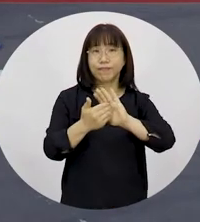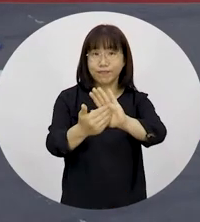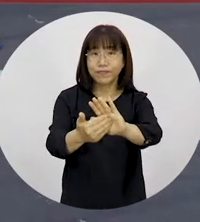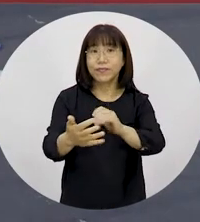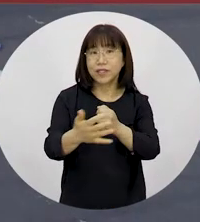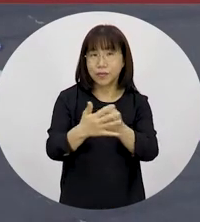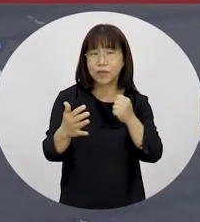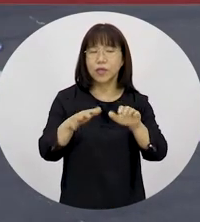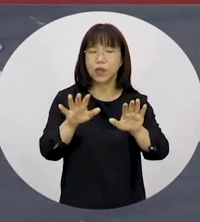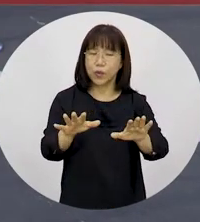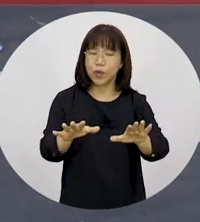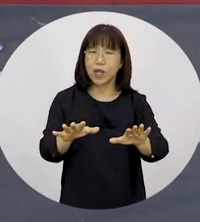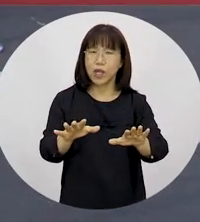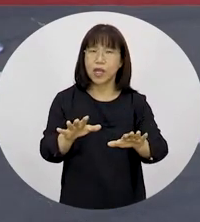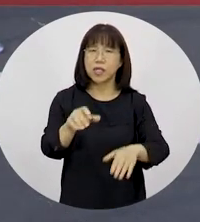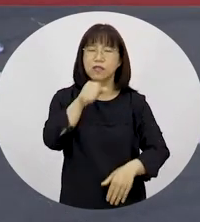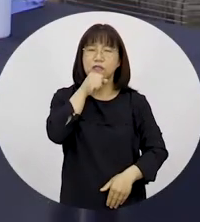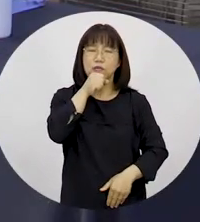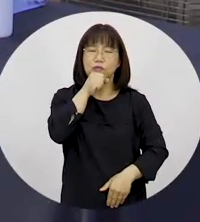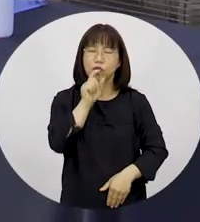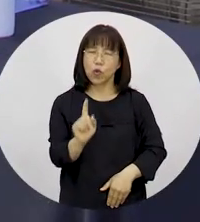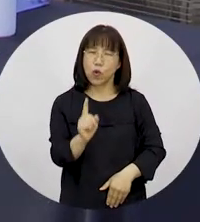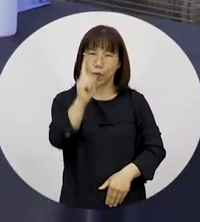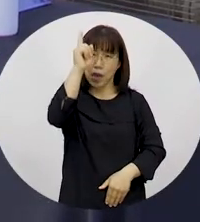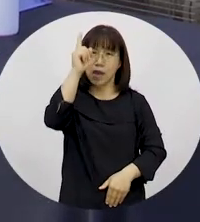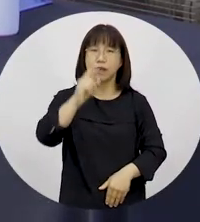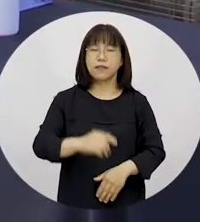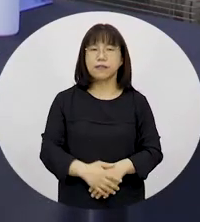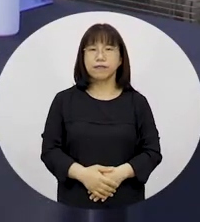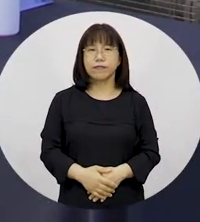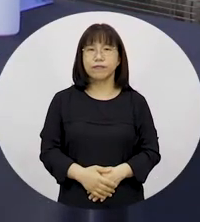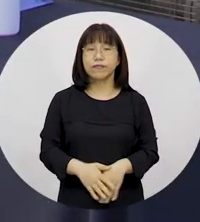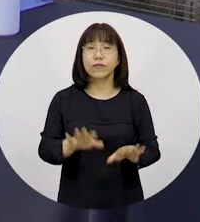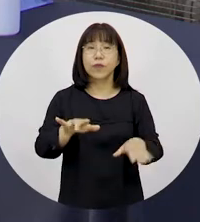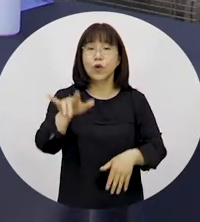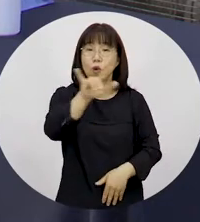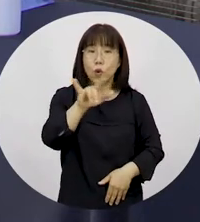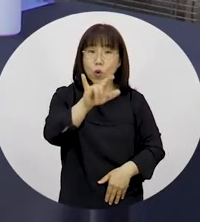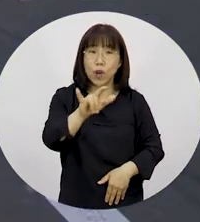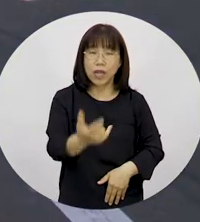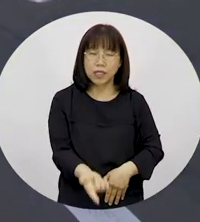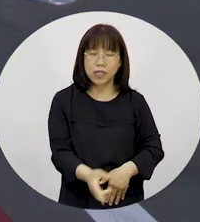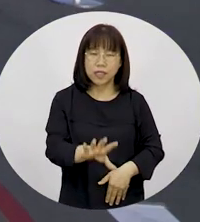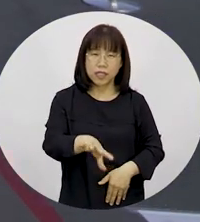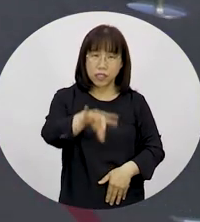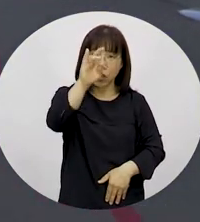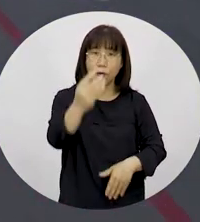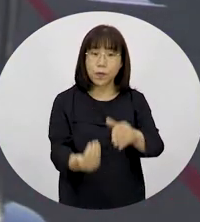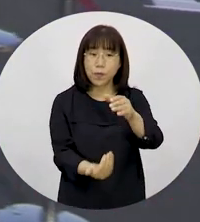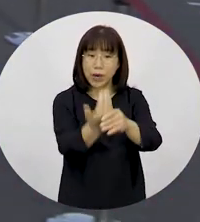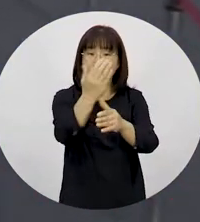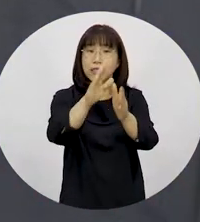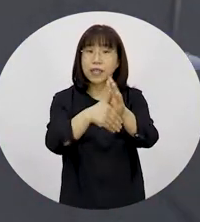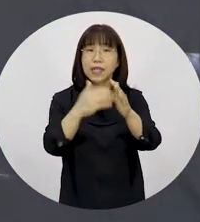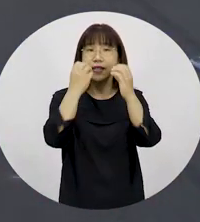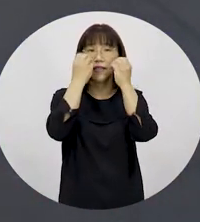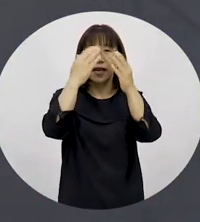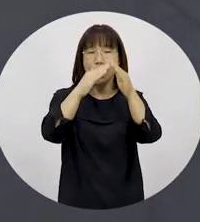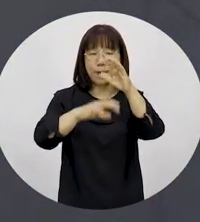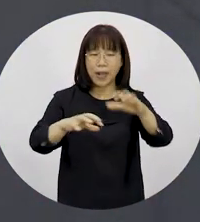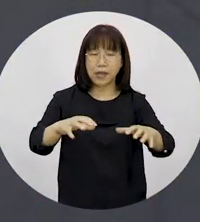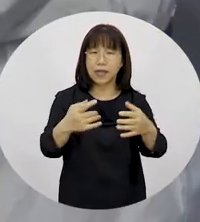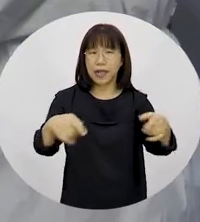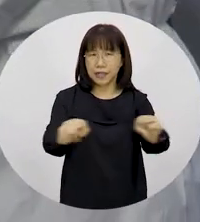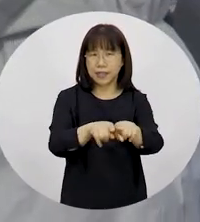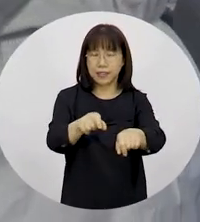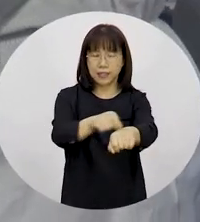민관이 함께하는 반역 거버넌스 분야에서 높은 점수를 받았습니다 또 코론 알고 발생 초기 새말 협의회와